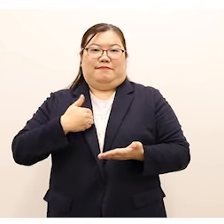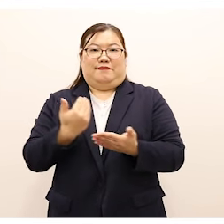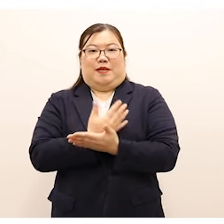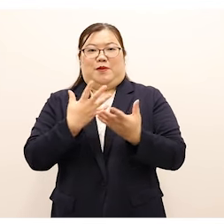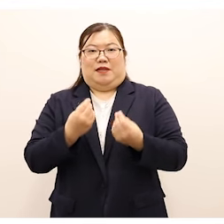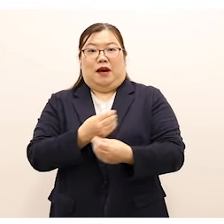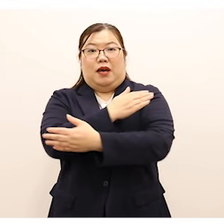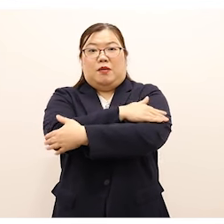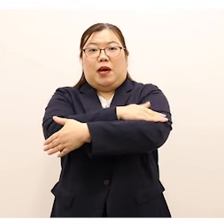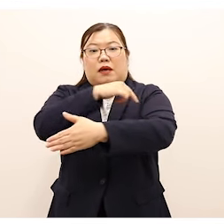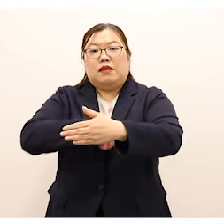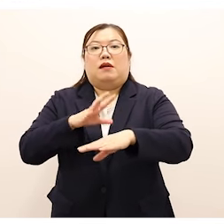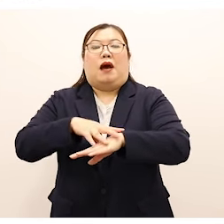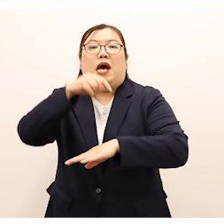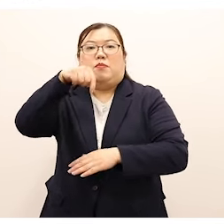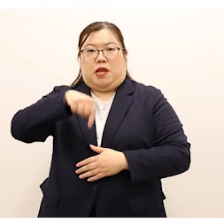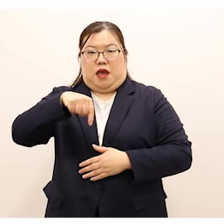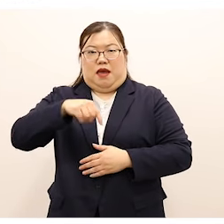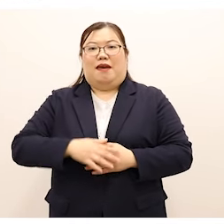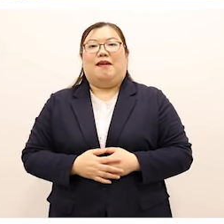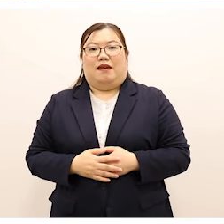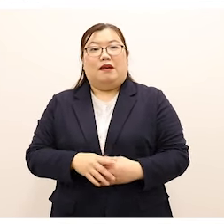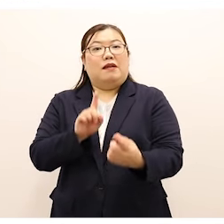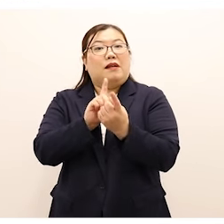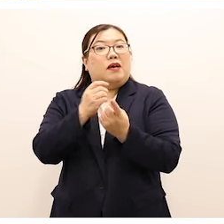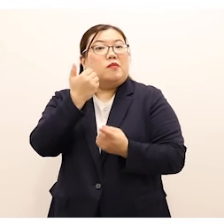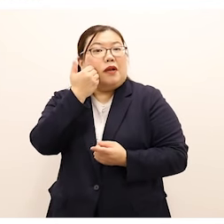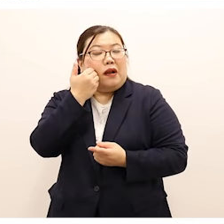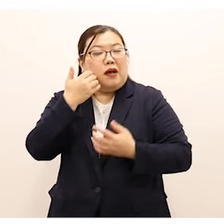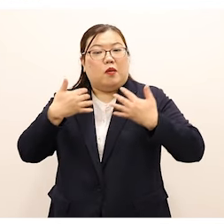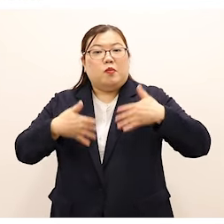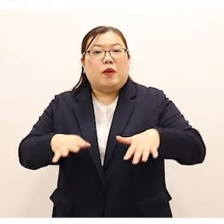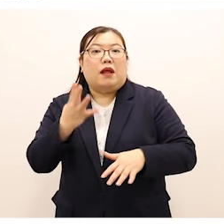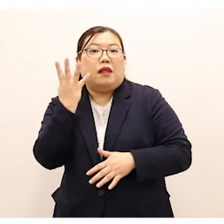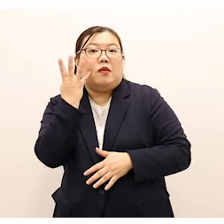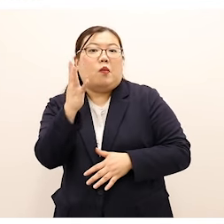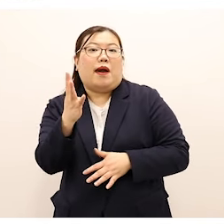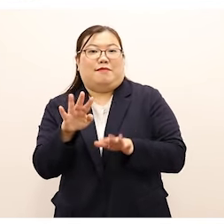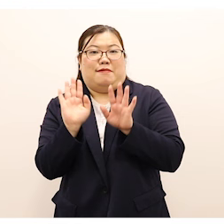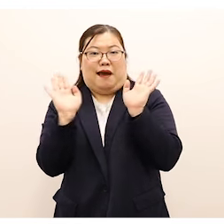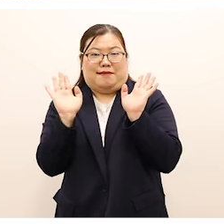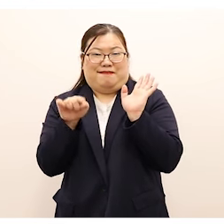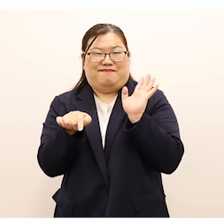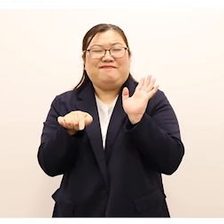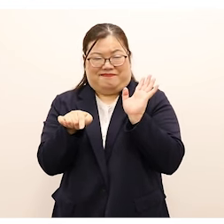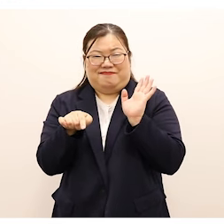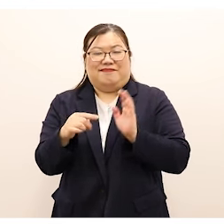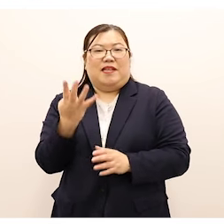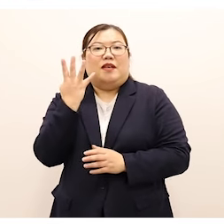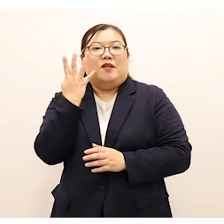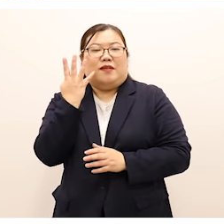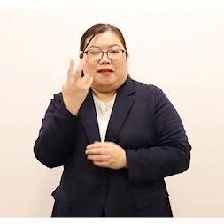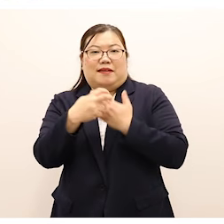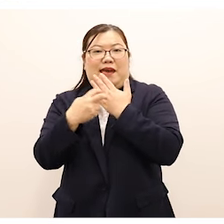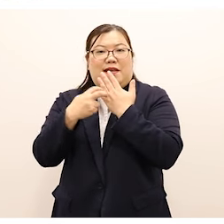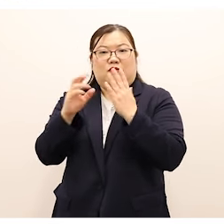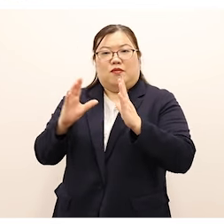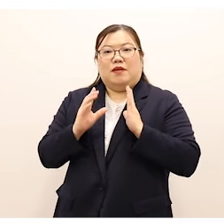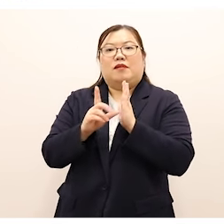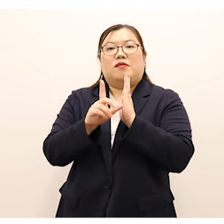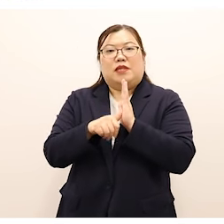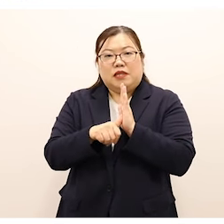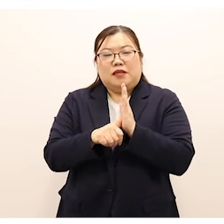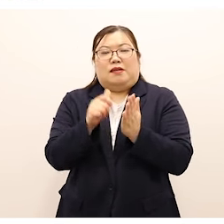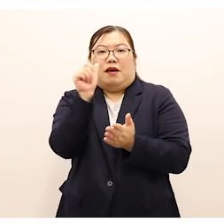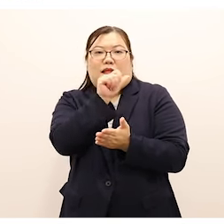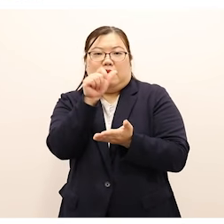となります。対象は生後4ヶ月のお子さんで、4ヶ月時検診の際にプレゼントのご案